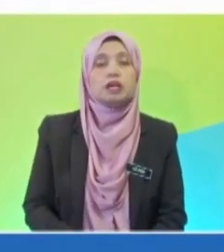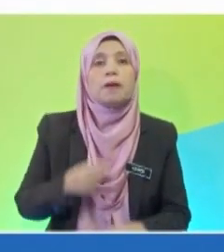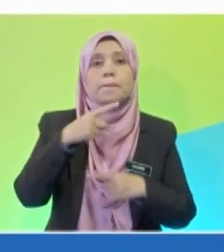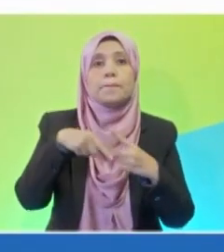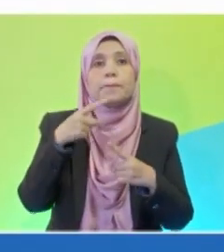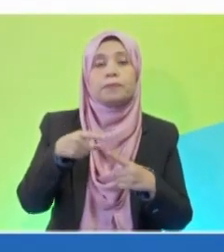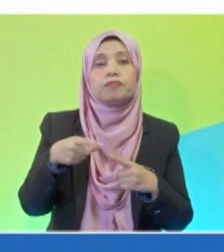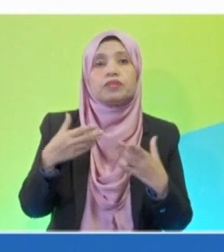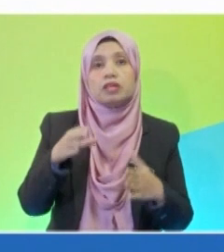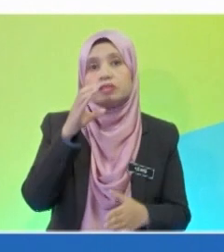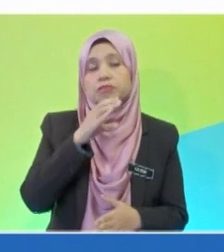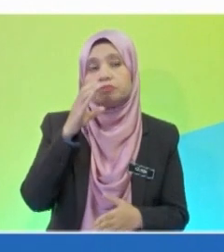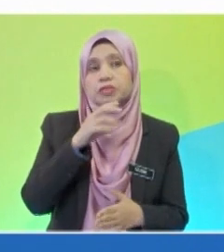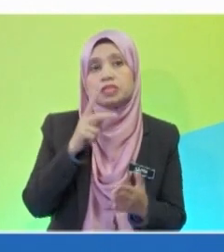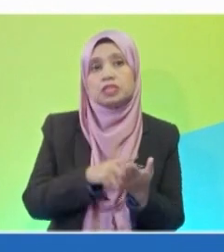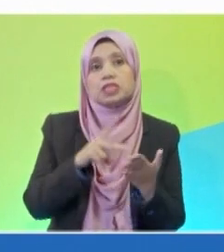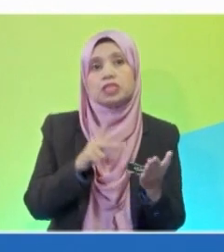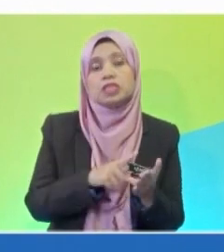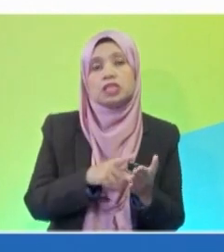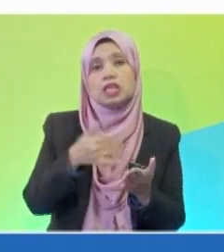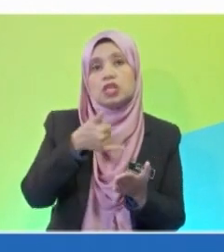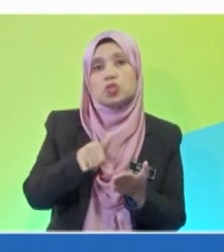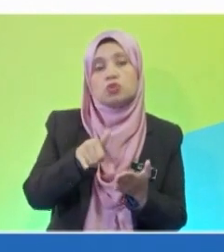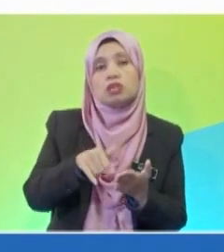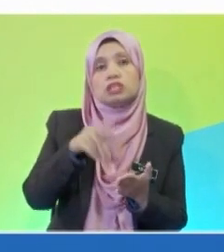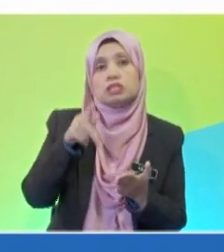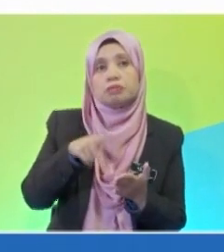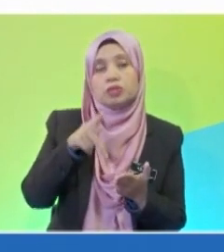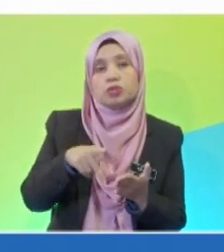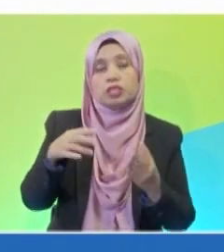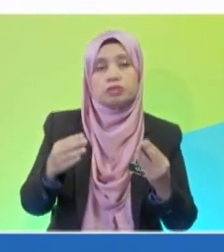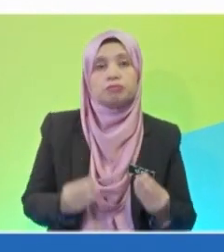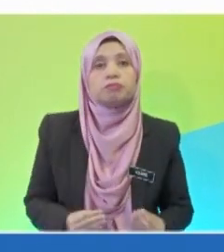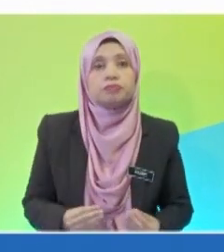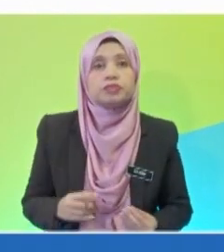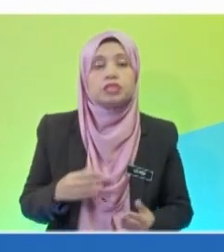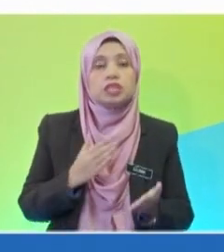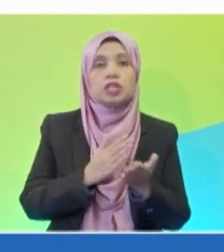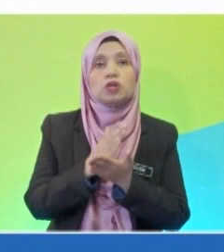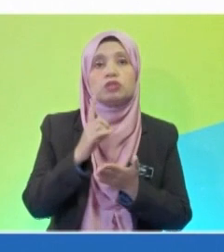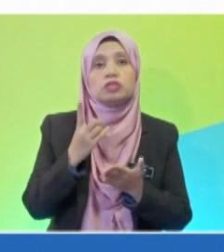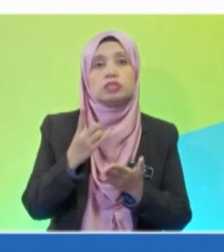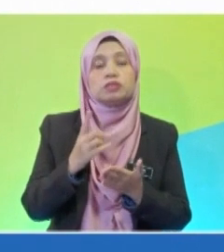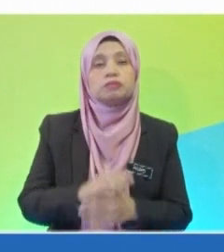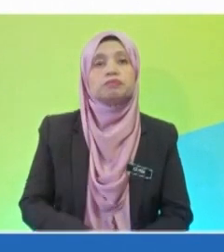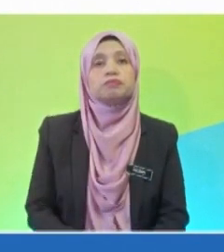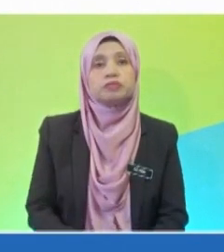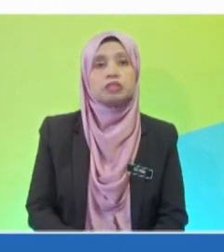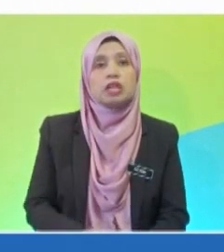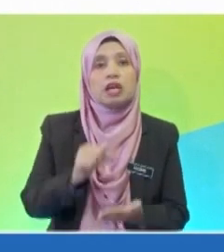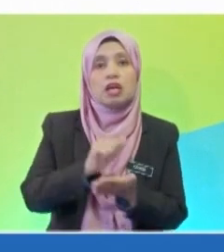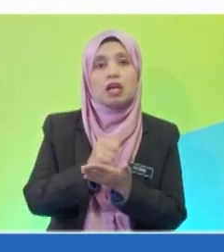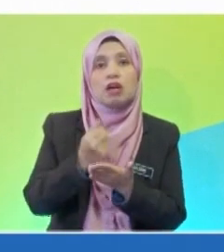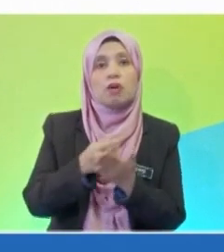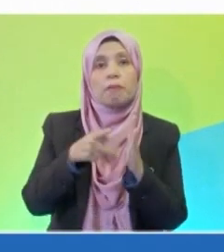dah cari, dah kira berapa yuran yang sepatutnya diterima, terus je nampak. Cikgu tunjuk siap-siap. Akaun pendapatan